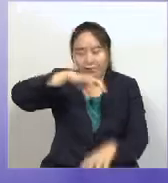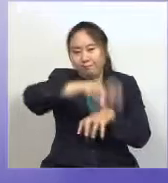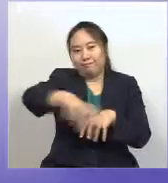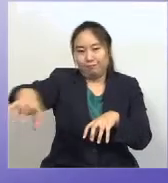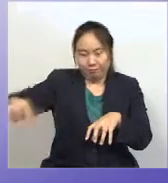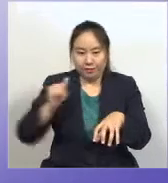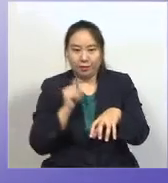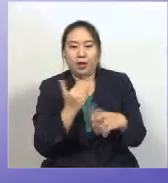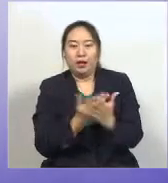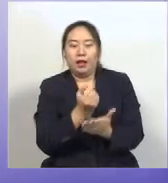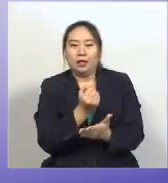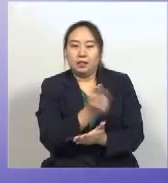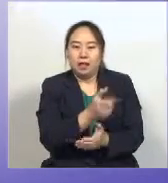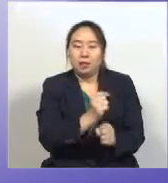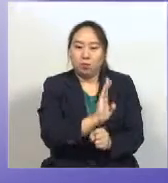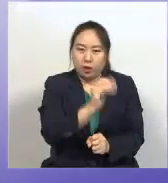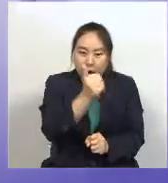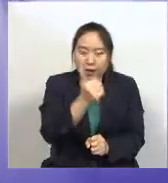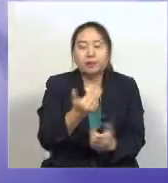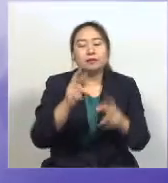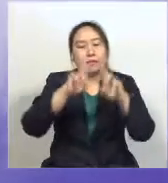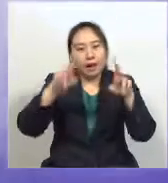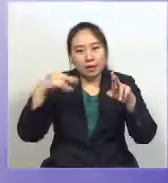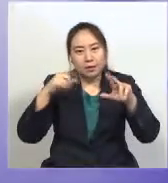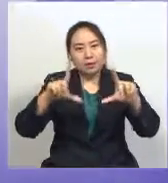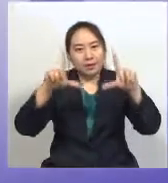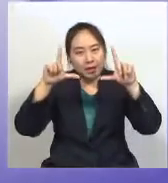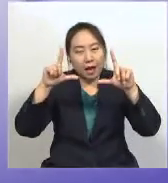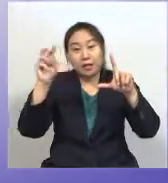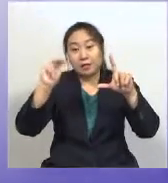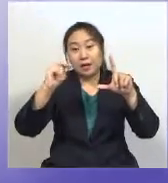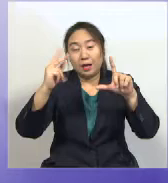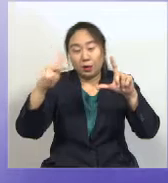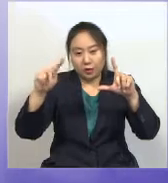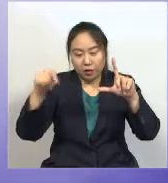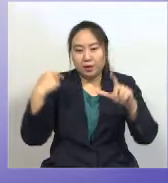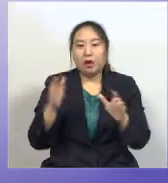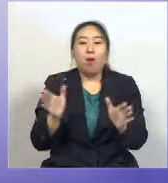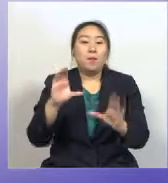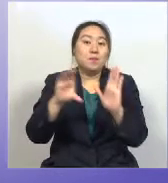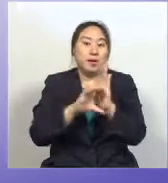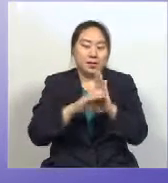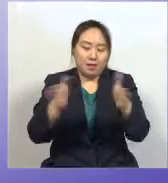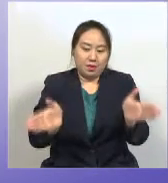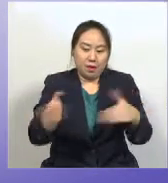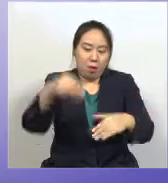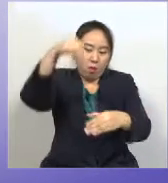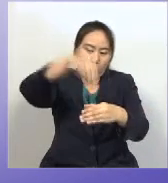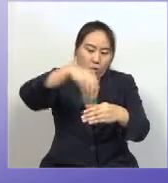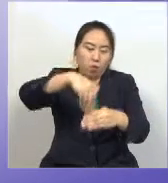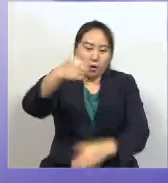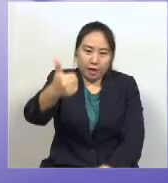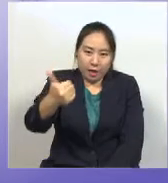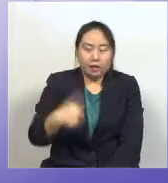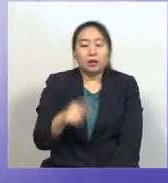ทุกสาขาและร้านค้าที่มีสัญลักษณ์เคาน์เตอร์เซอร์วิสกล่องรับบริจาค Big C ทุกสาขาและยังสามารถบริจาคผ่านช่องทา